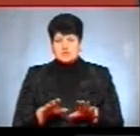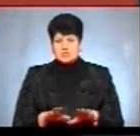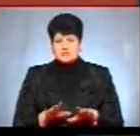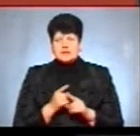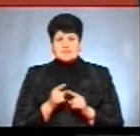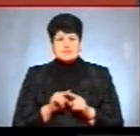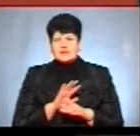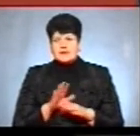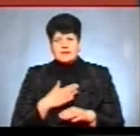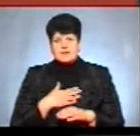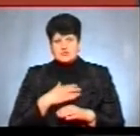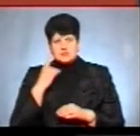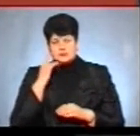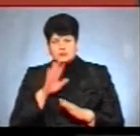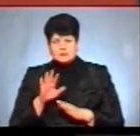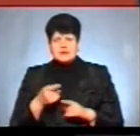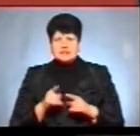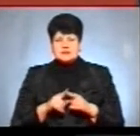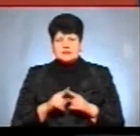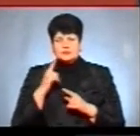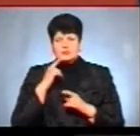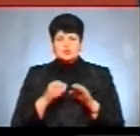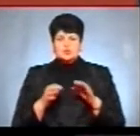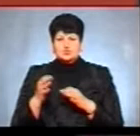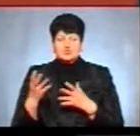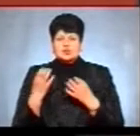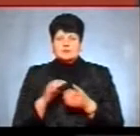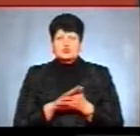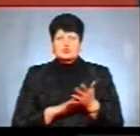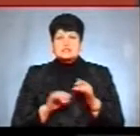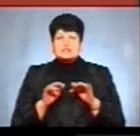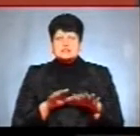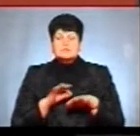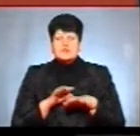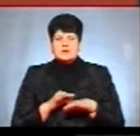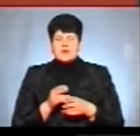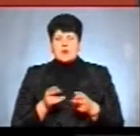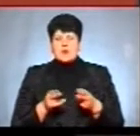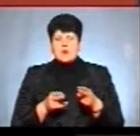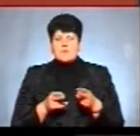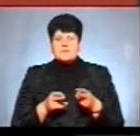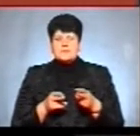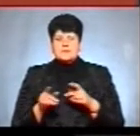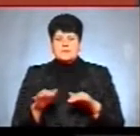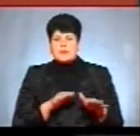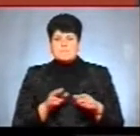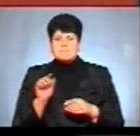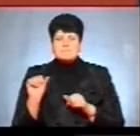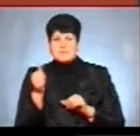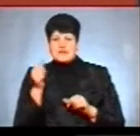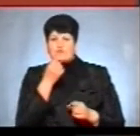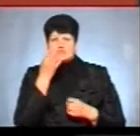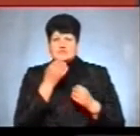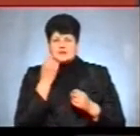наша компетенція, це компетенція суду. Ще тривають заходи з проведення операції «Первоцвіт-2019». Моя